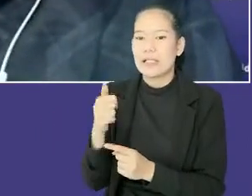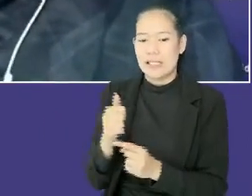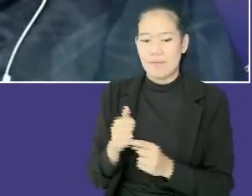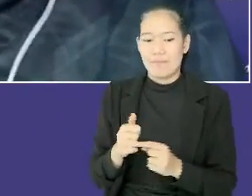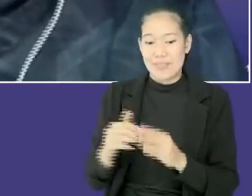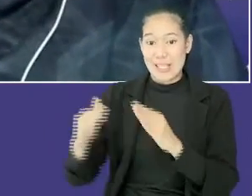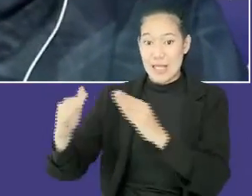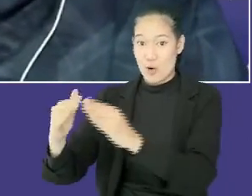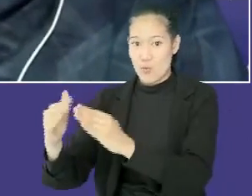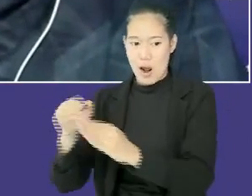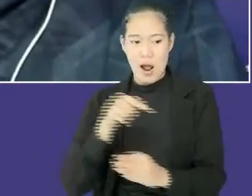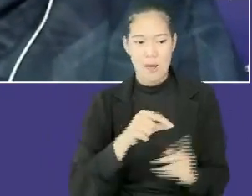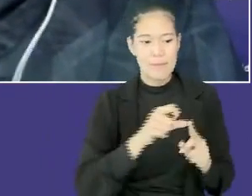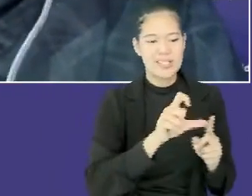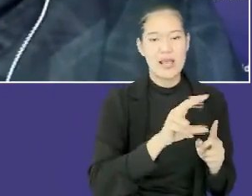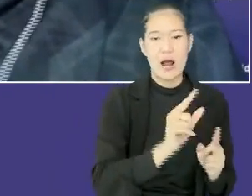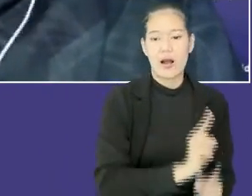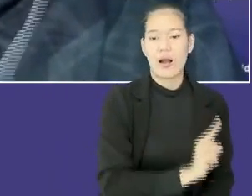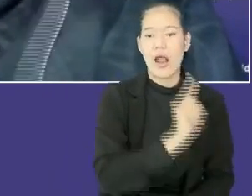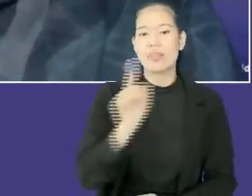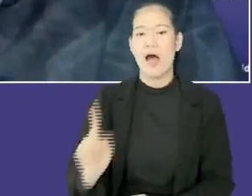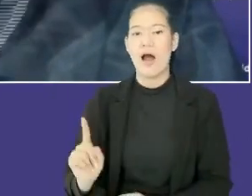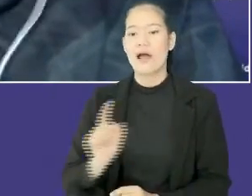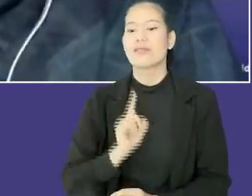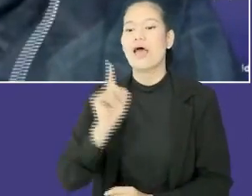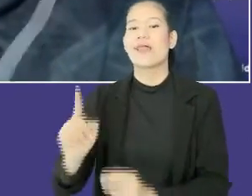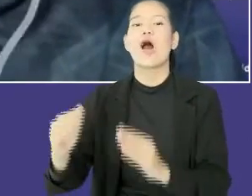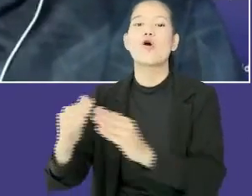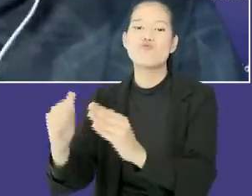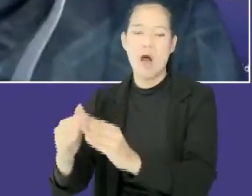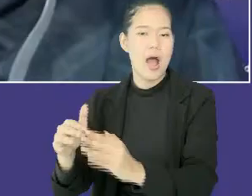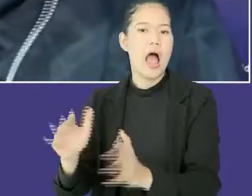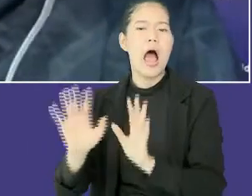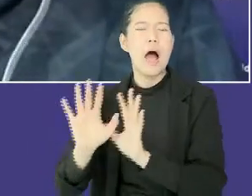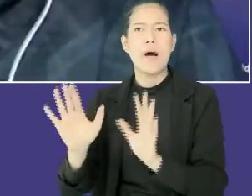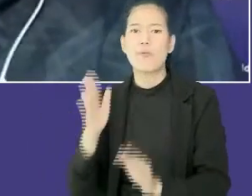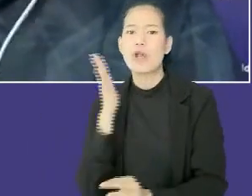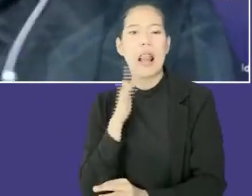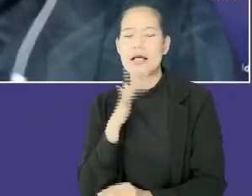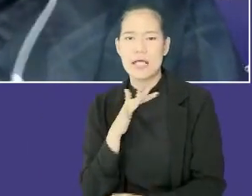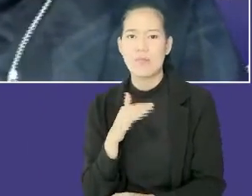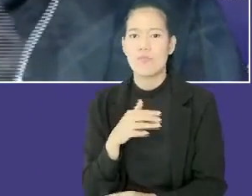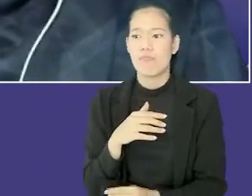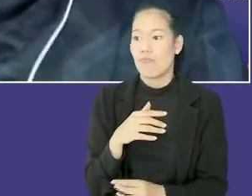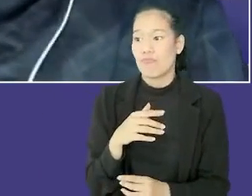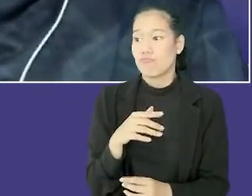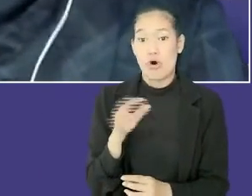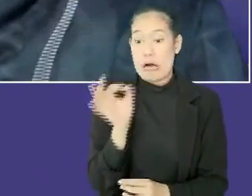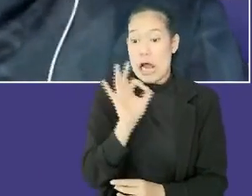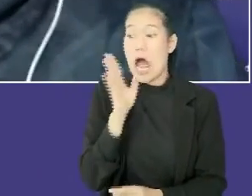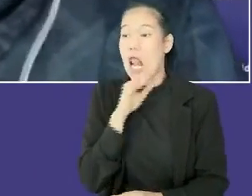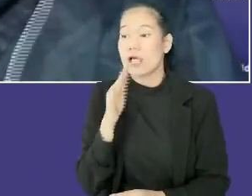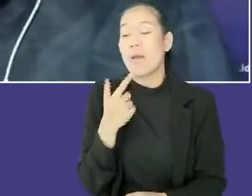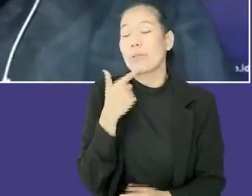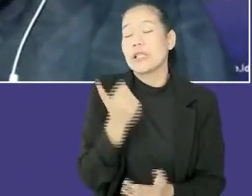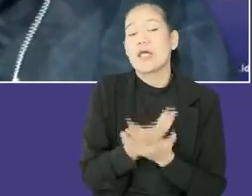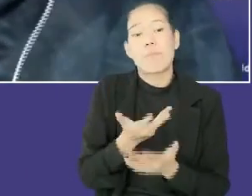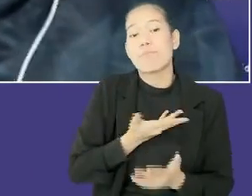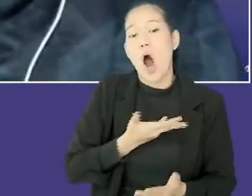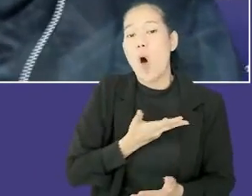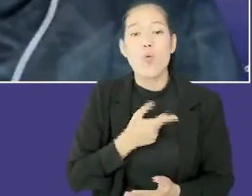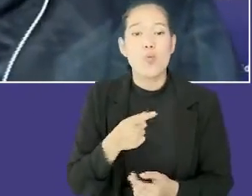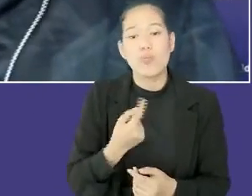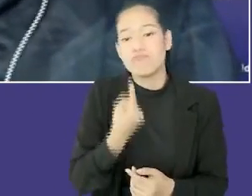dikirim ke rumah kemudian mereka kalau yang membangun pemeriksaan Apapun alasannya bahkan lorryzen pun gak papa gitu itu dikirimkan kepada mereka untuk